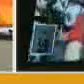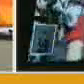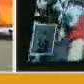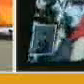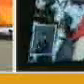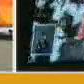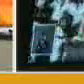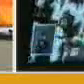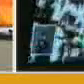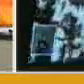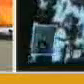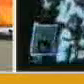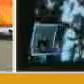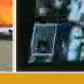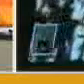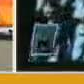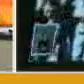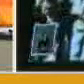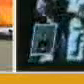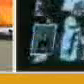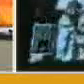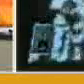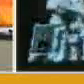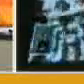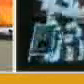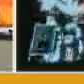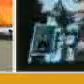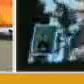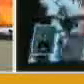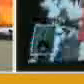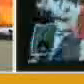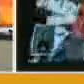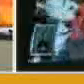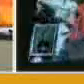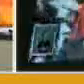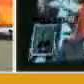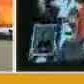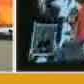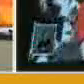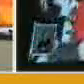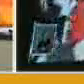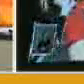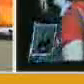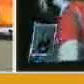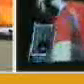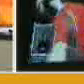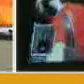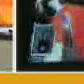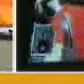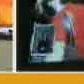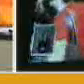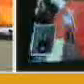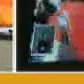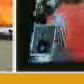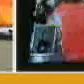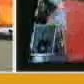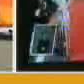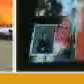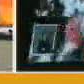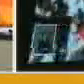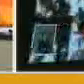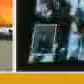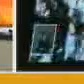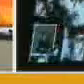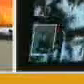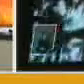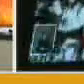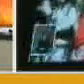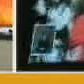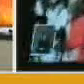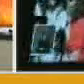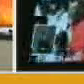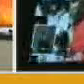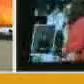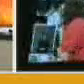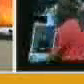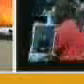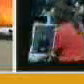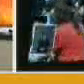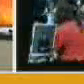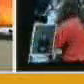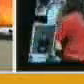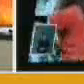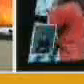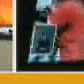เอามินตราเนี่ยออกไปแถลงผู้หญิงวันนี้เคี้ยวแบบฝรั่งจับเคี้ยวไปแถลงไปนักข่าวเลยแบบดูแล้วมันไม่น่าเชื่อถื